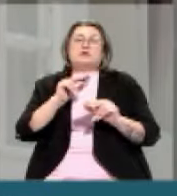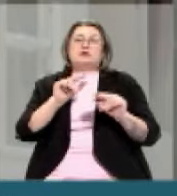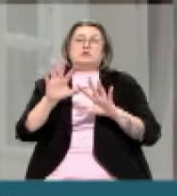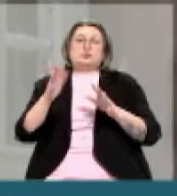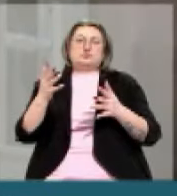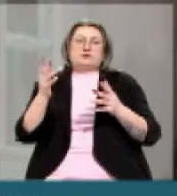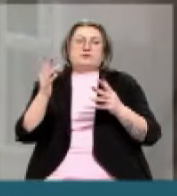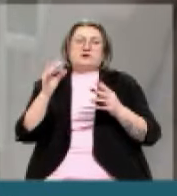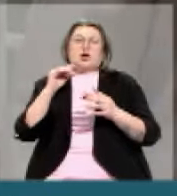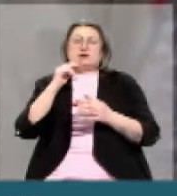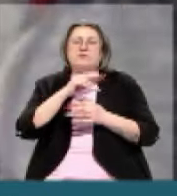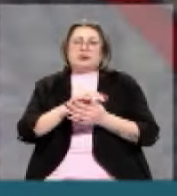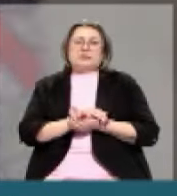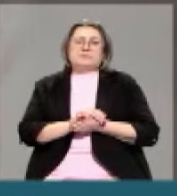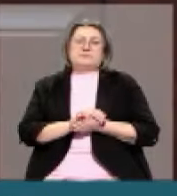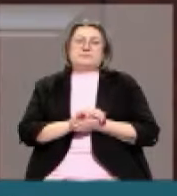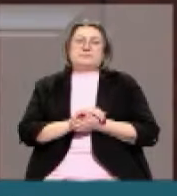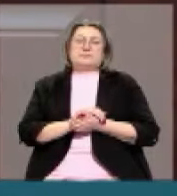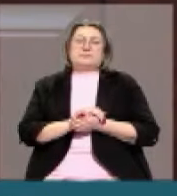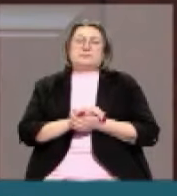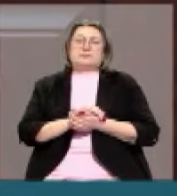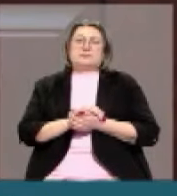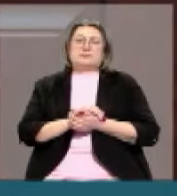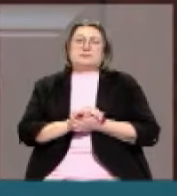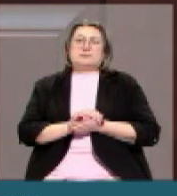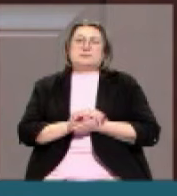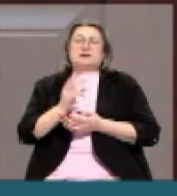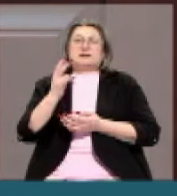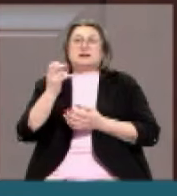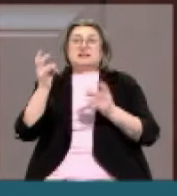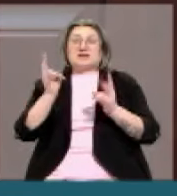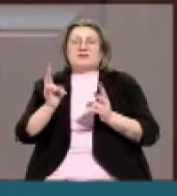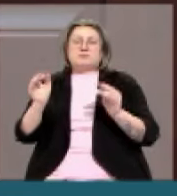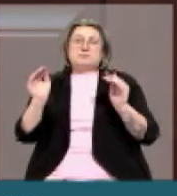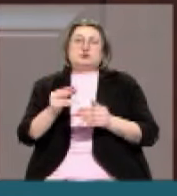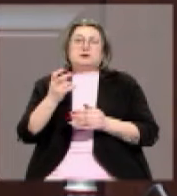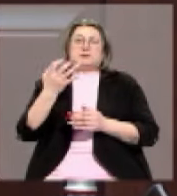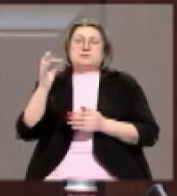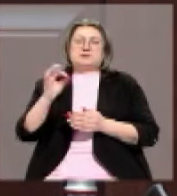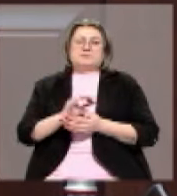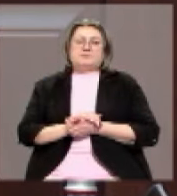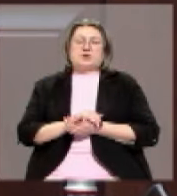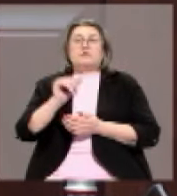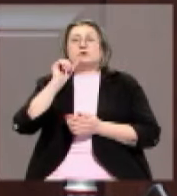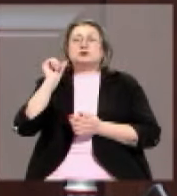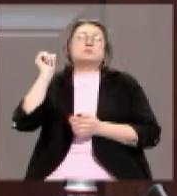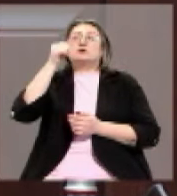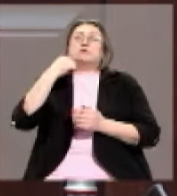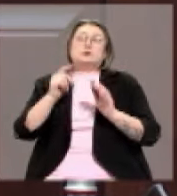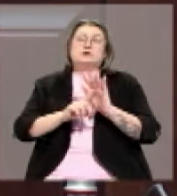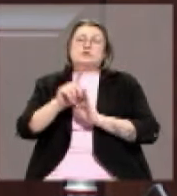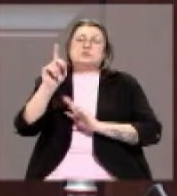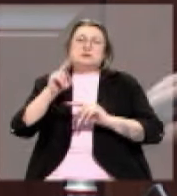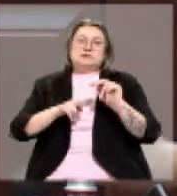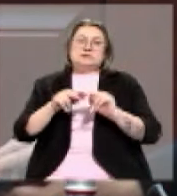облыста 19 дәрігерлік амбулатория салу көзделіп отыр. Мы утверждали бюджет 2023 года. Өткен жылы 6